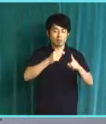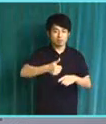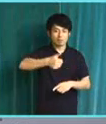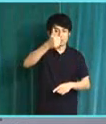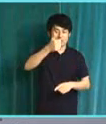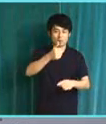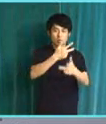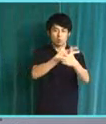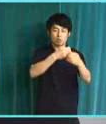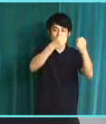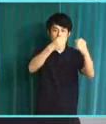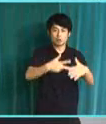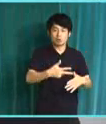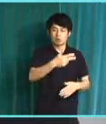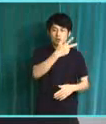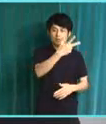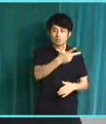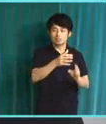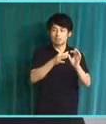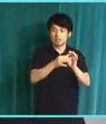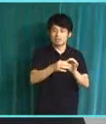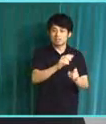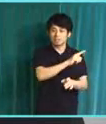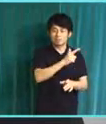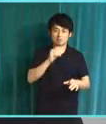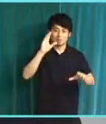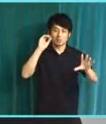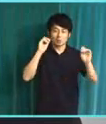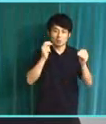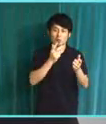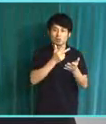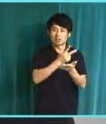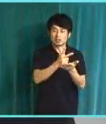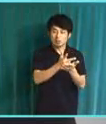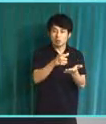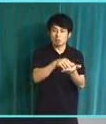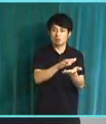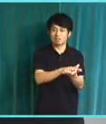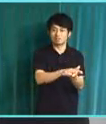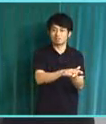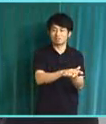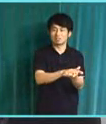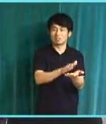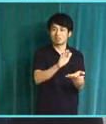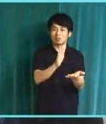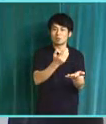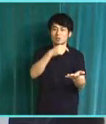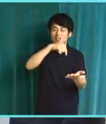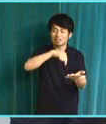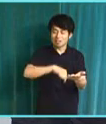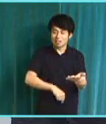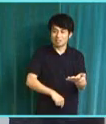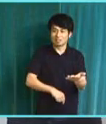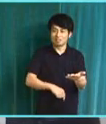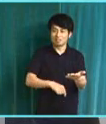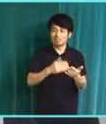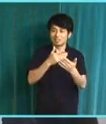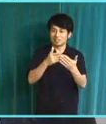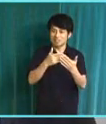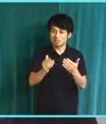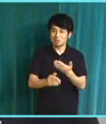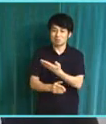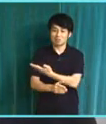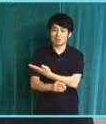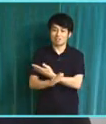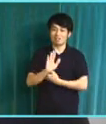氏に関する、まあ、その逸話集を、まあ、書いたものなんですけれども、その中にこのイラストページがあり